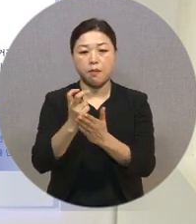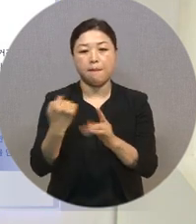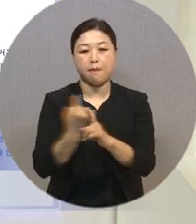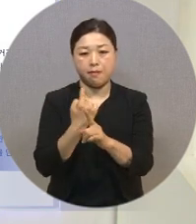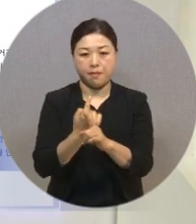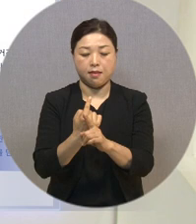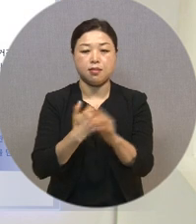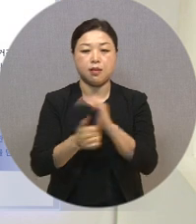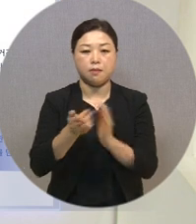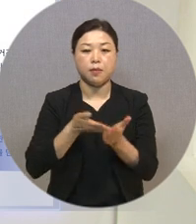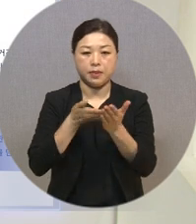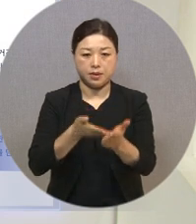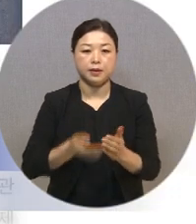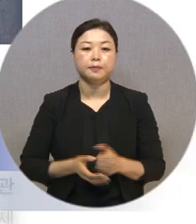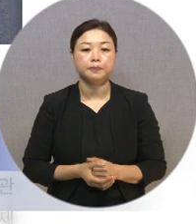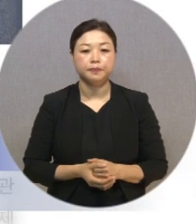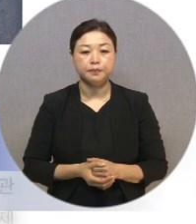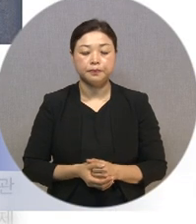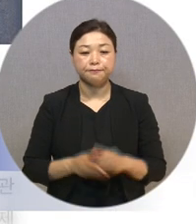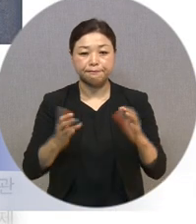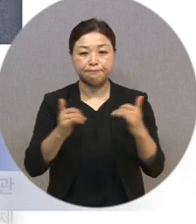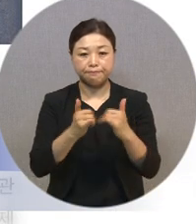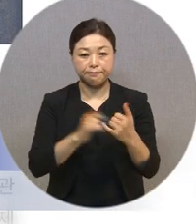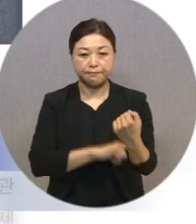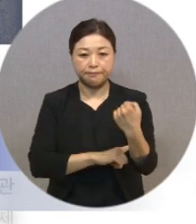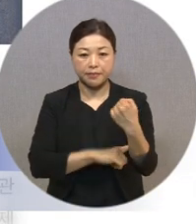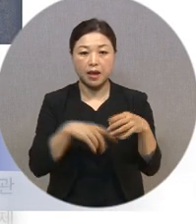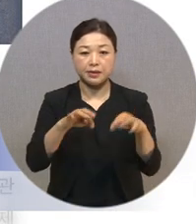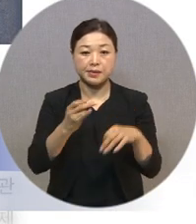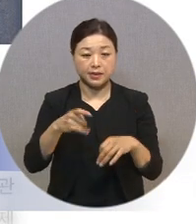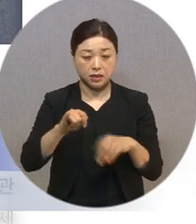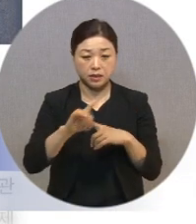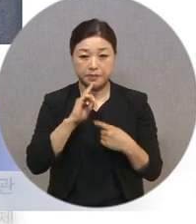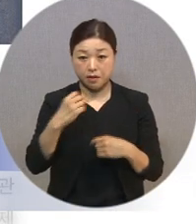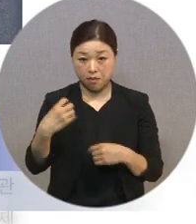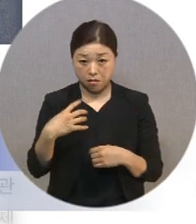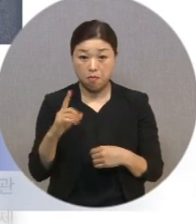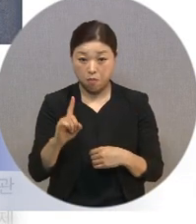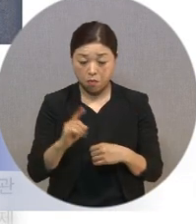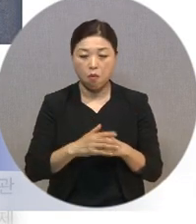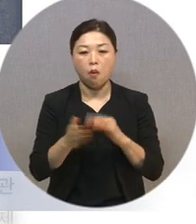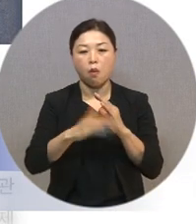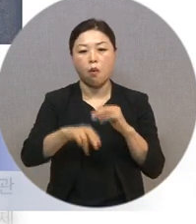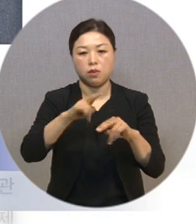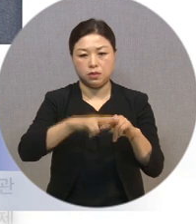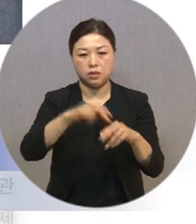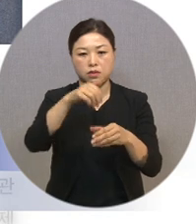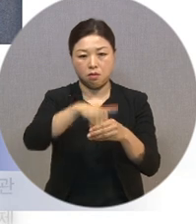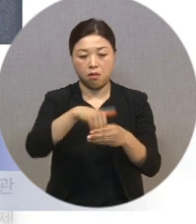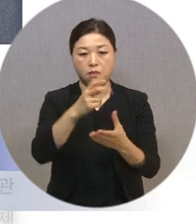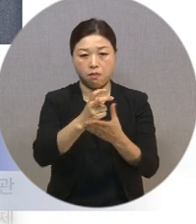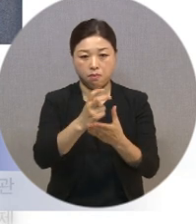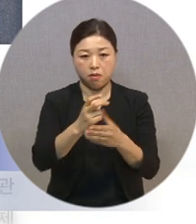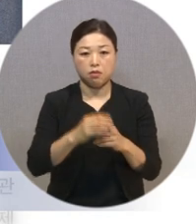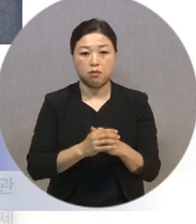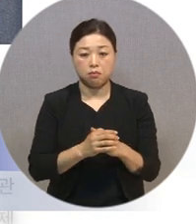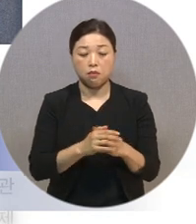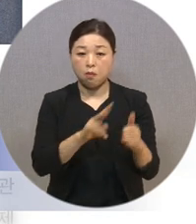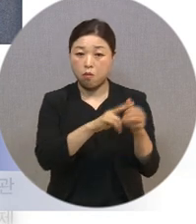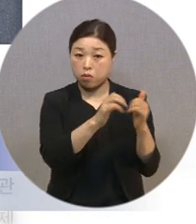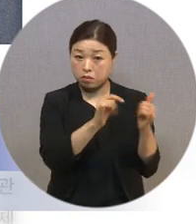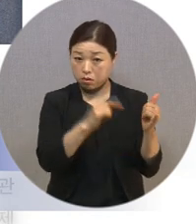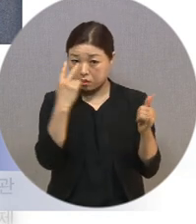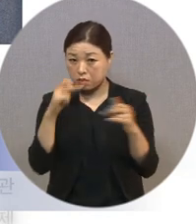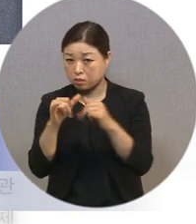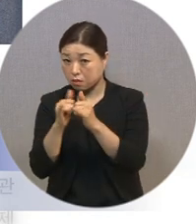대표 발휘했습니다 국민의 김혜지 의원에 따르면 현행 공직 선거법에 후보자가 시각 장애인을 위해